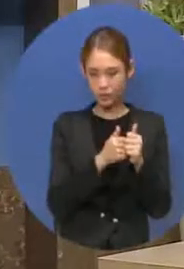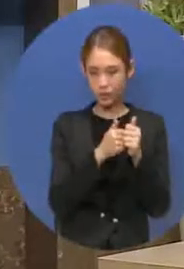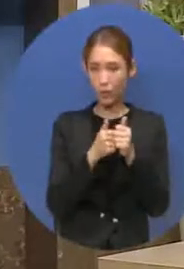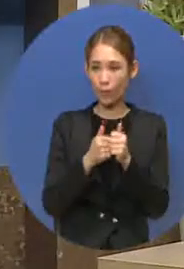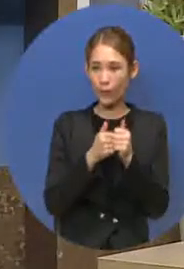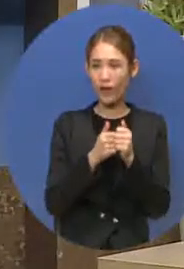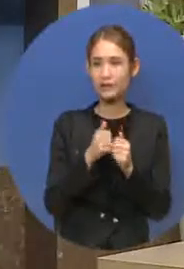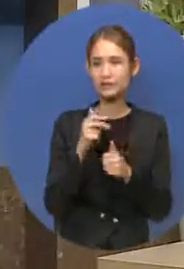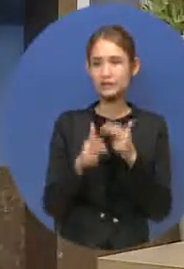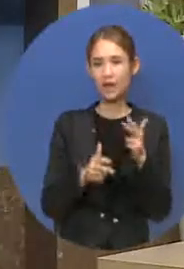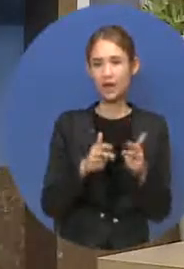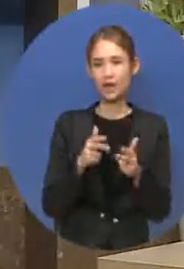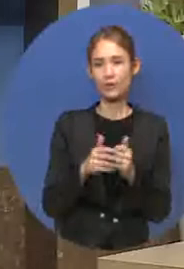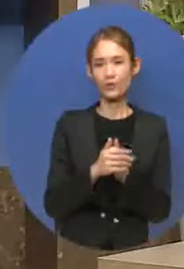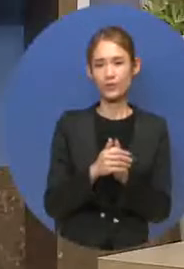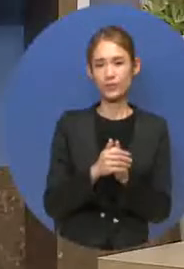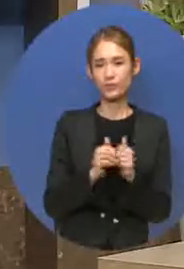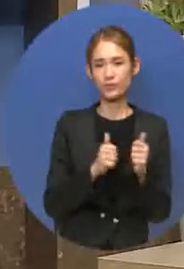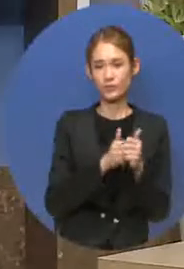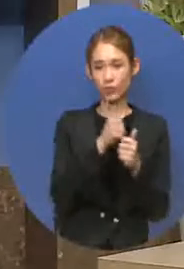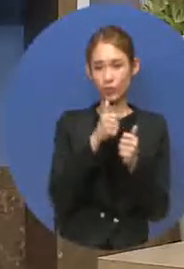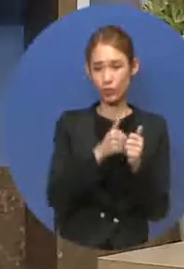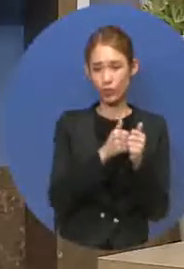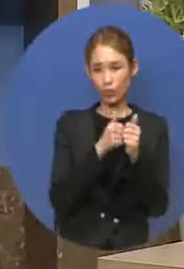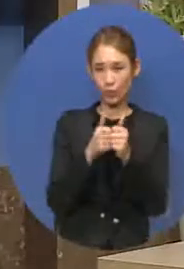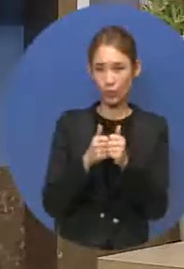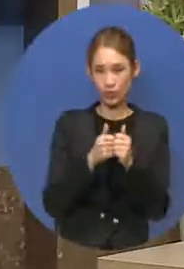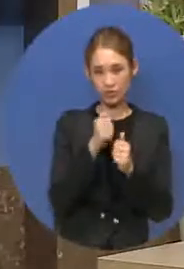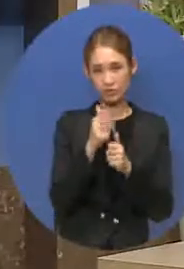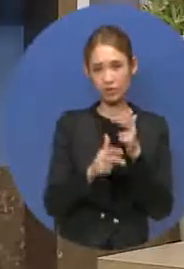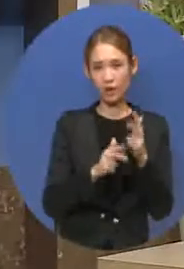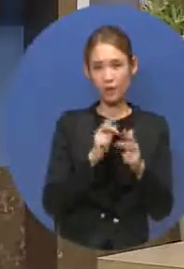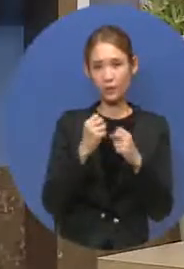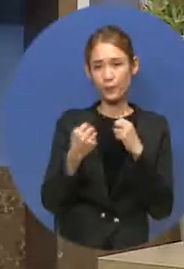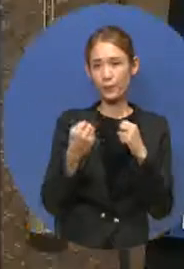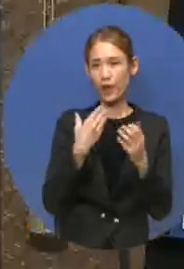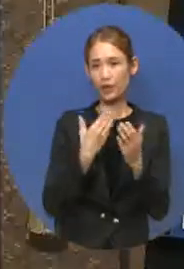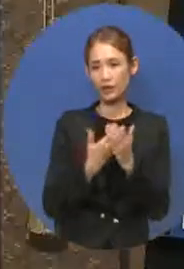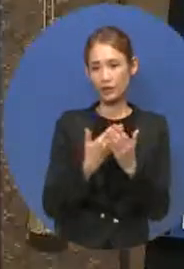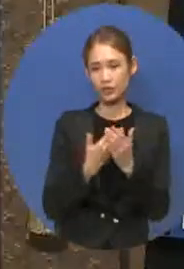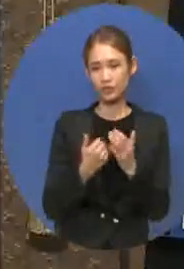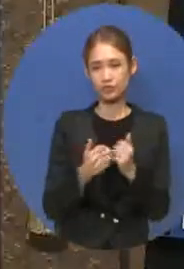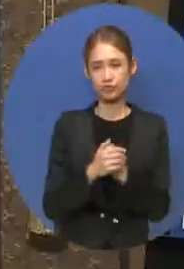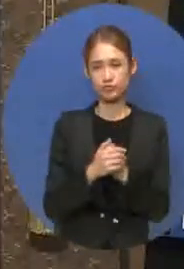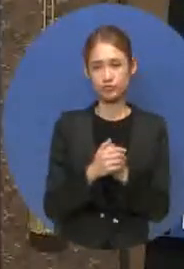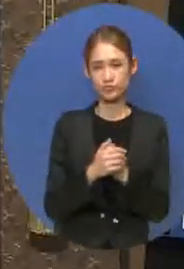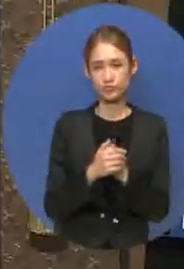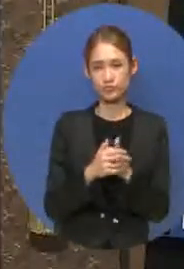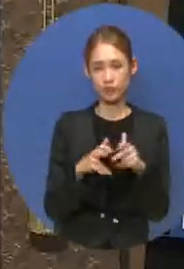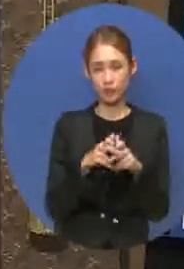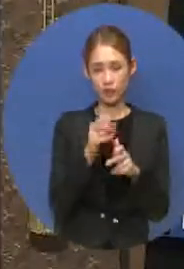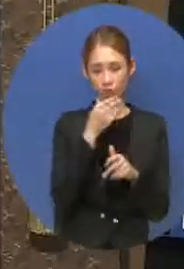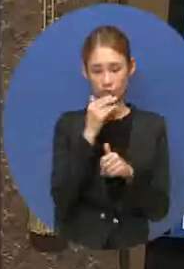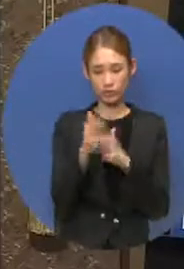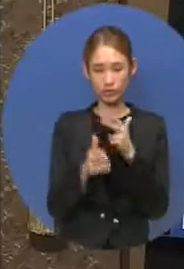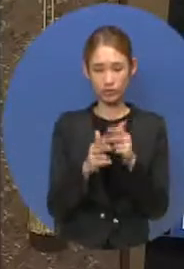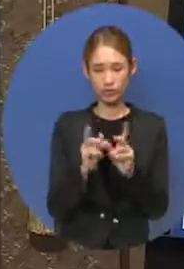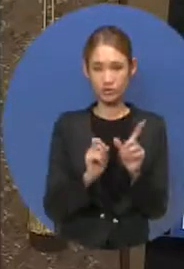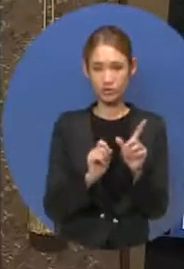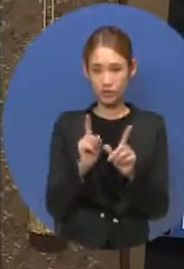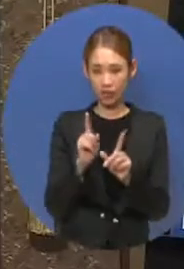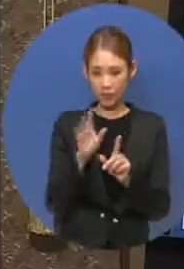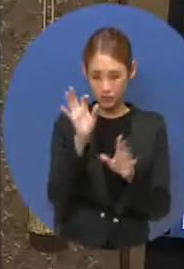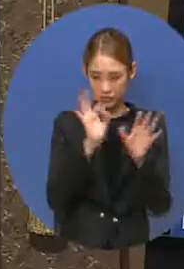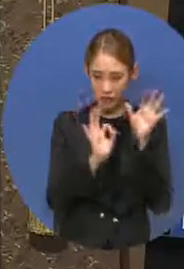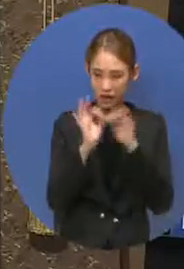계신다고 들었는데, 이 동행 사업에 대해서도 말씀 부탁드리겠습니다. 네, 장애인 복지 사업은 대부분이